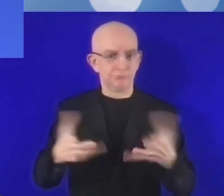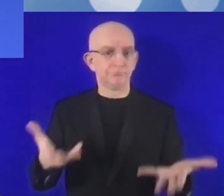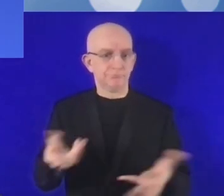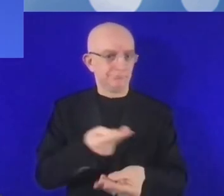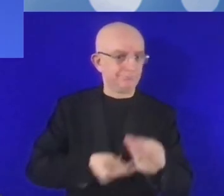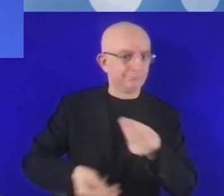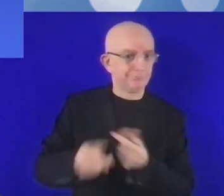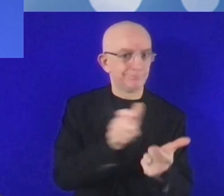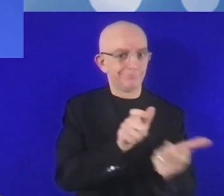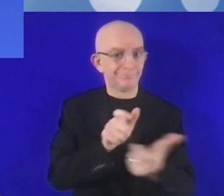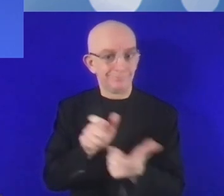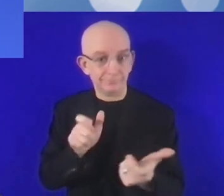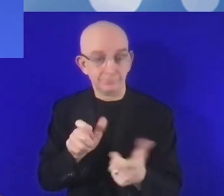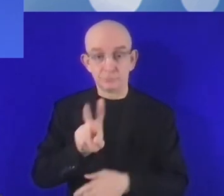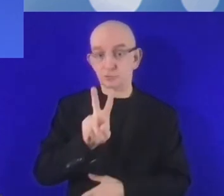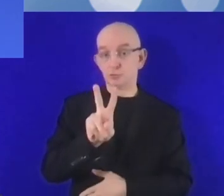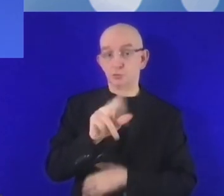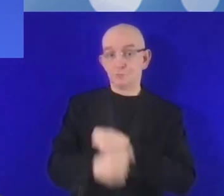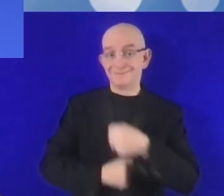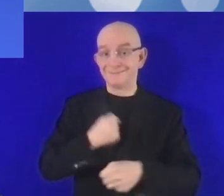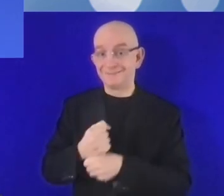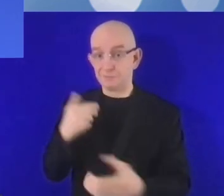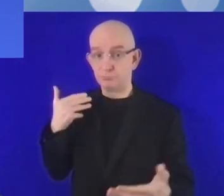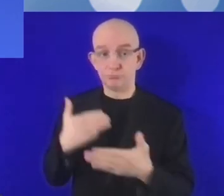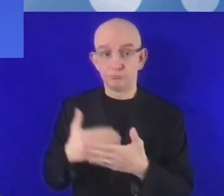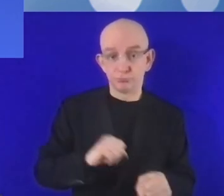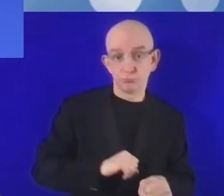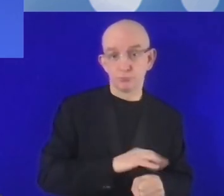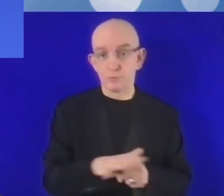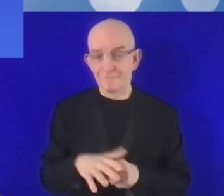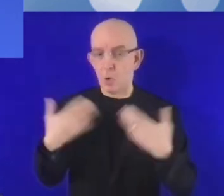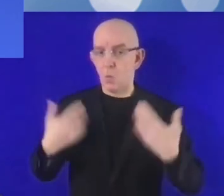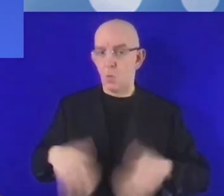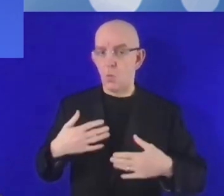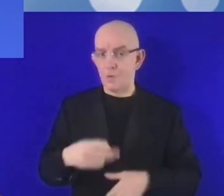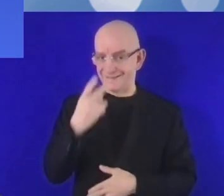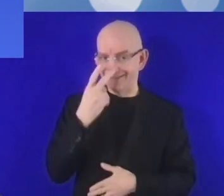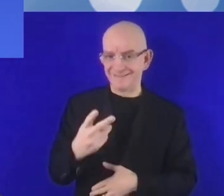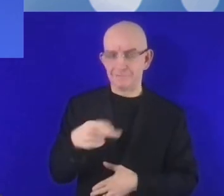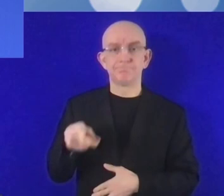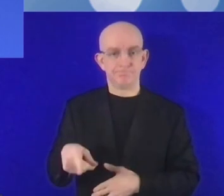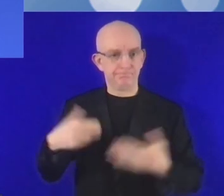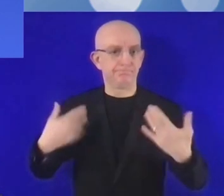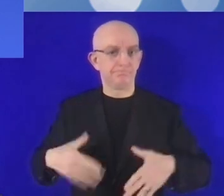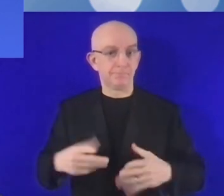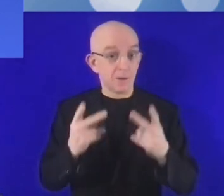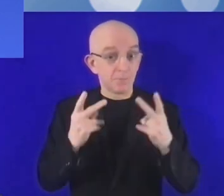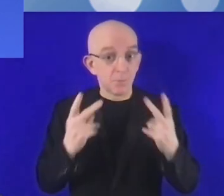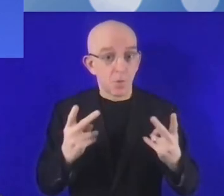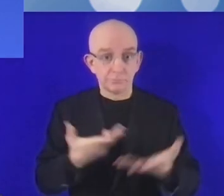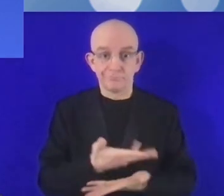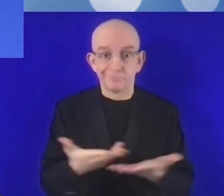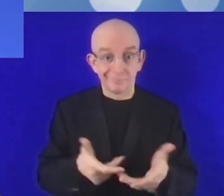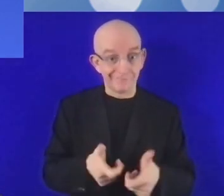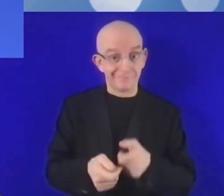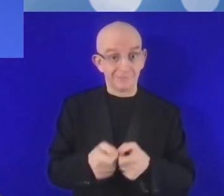没有互联网，我们无法上网、医疗和教学，在很多情况下我们都提供了更